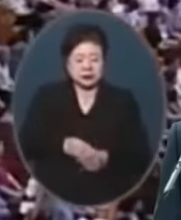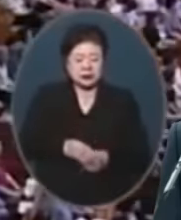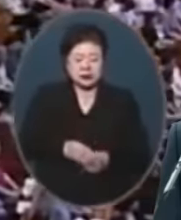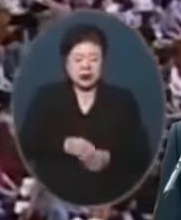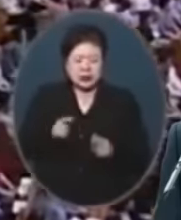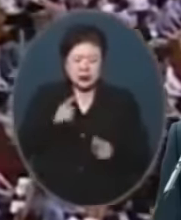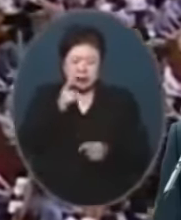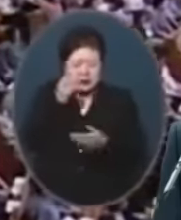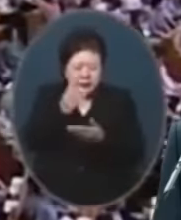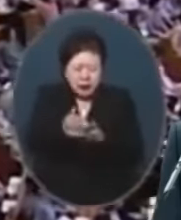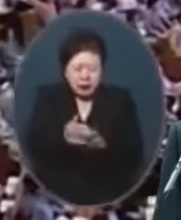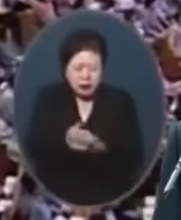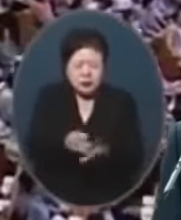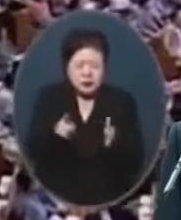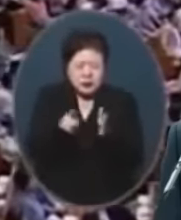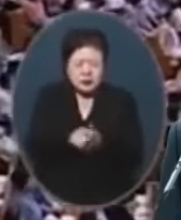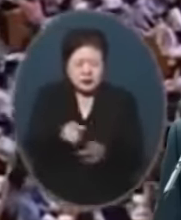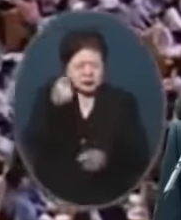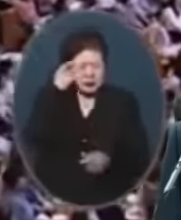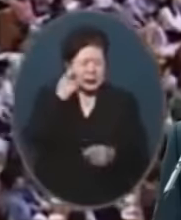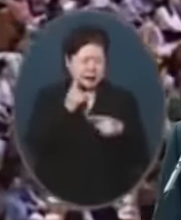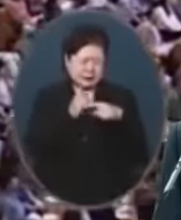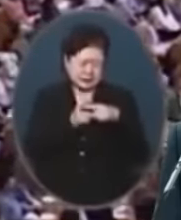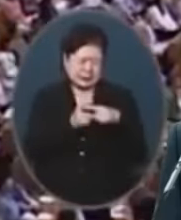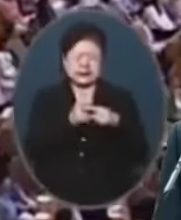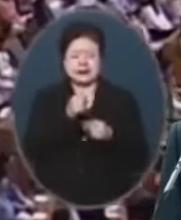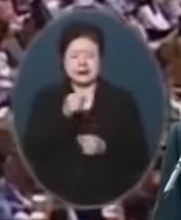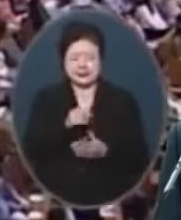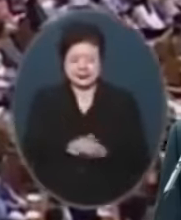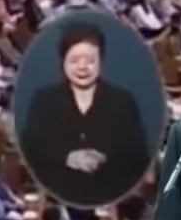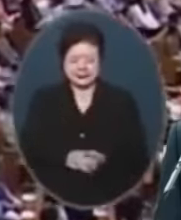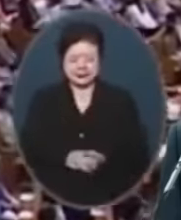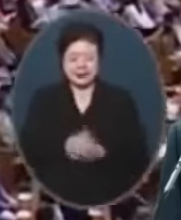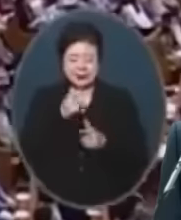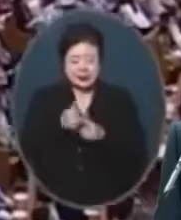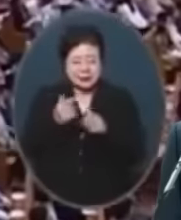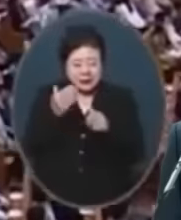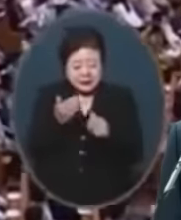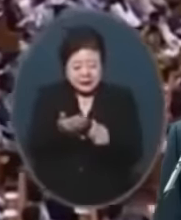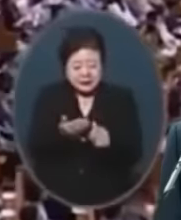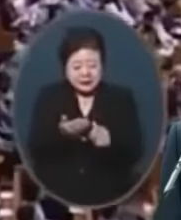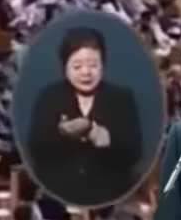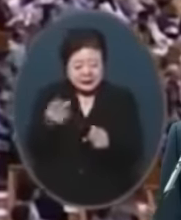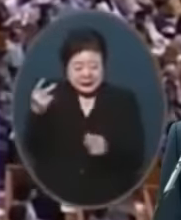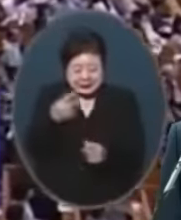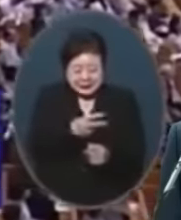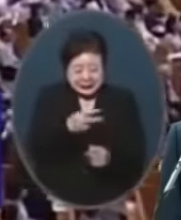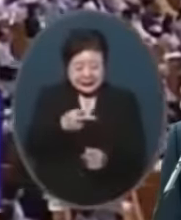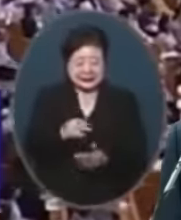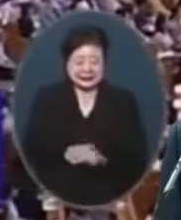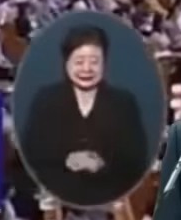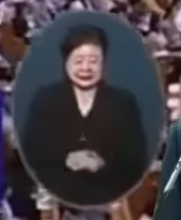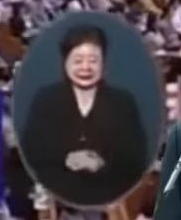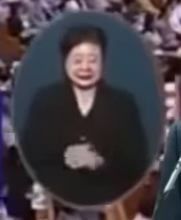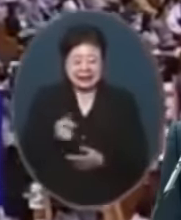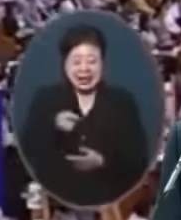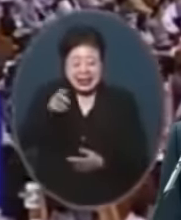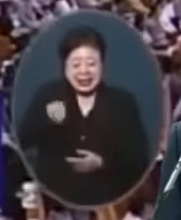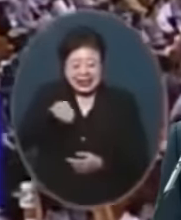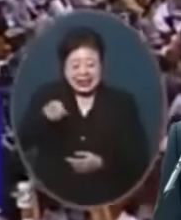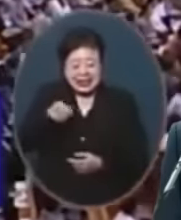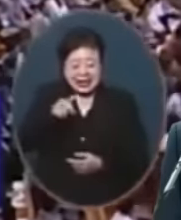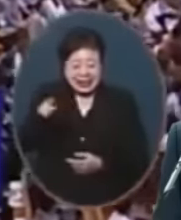말고 믿음으로 긍정을 해야 되는 것입니다. 예수께서 다시 갈릴리 가나에